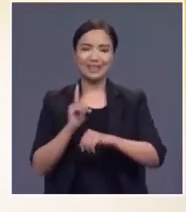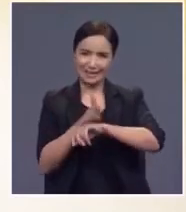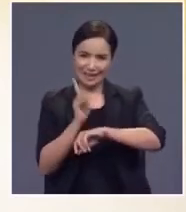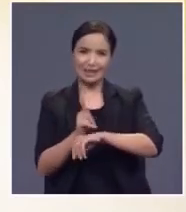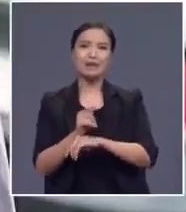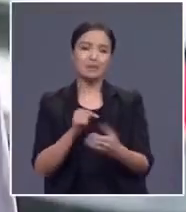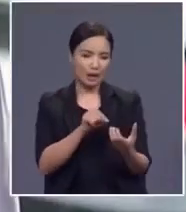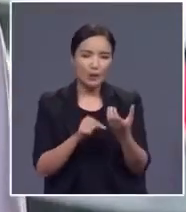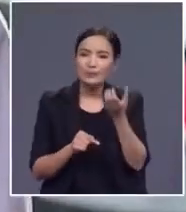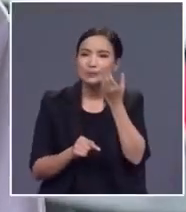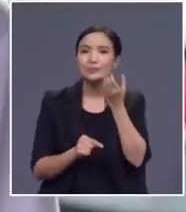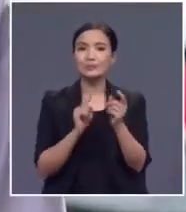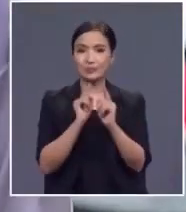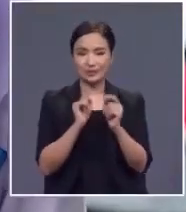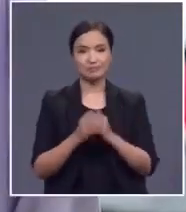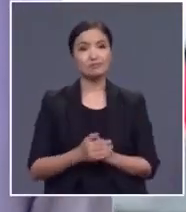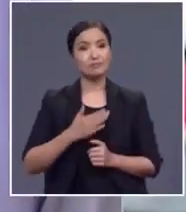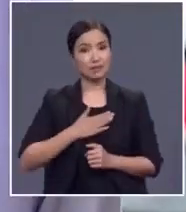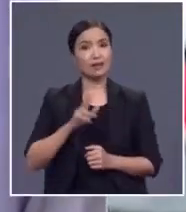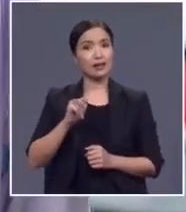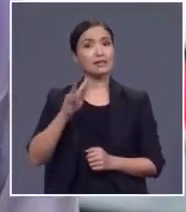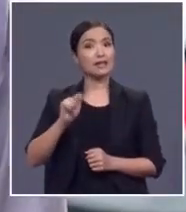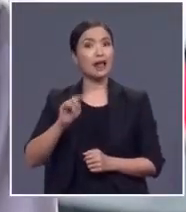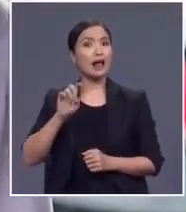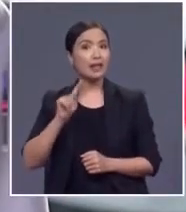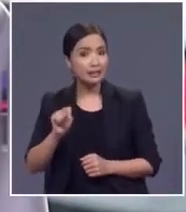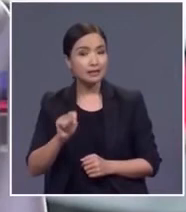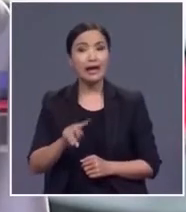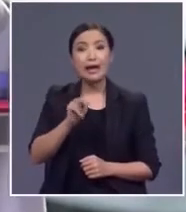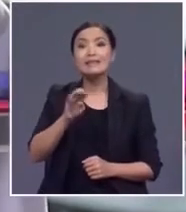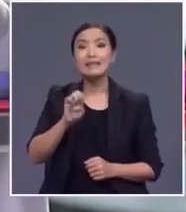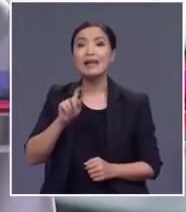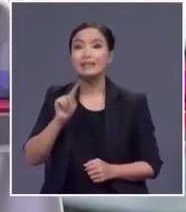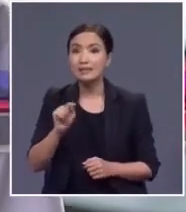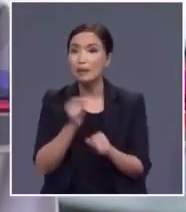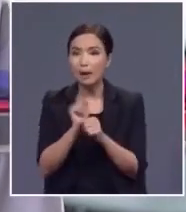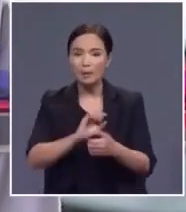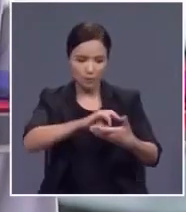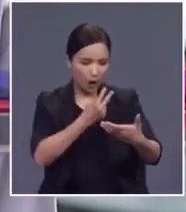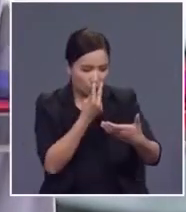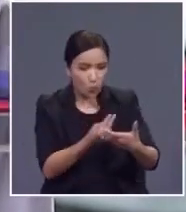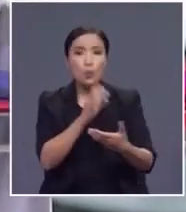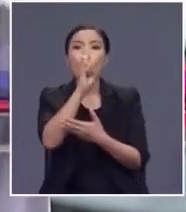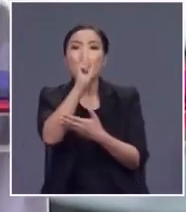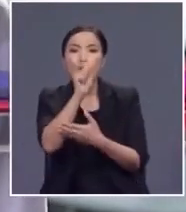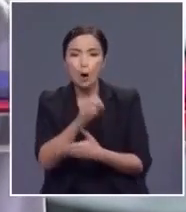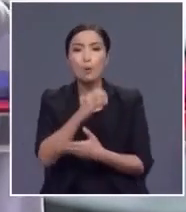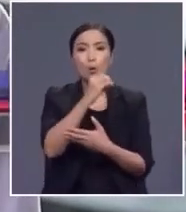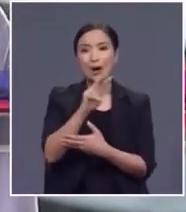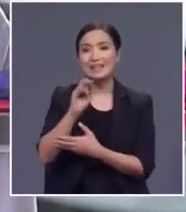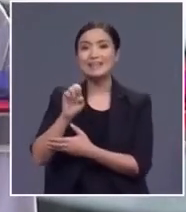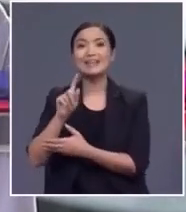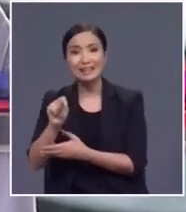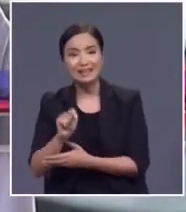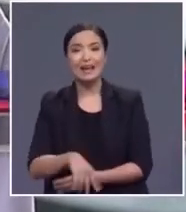เน็ตประชารัฐหนูใช้ในการหาข้อสอบโอเน็ตแกทแพทเพื่อจะเตรียมสอบในปีหน้าค่ะแล้วก็ใ